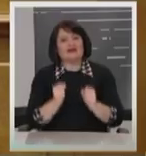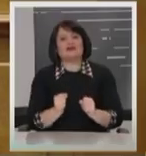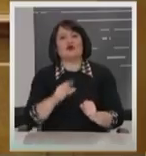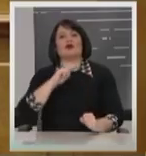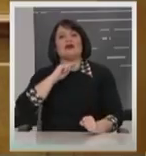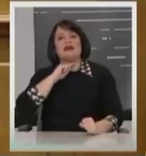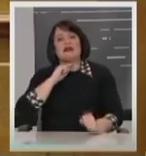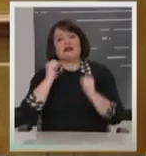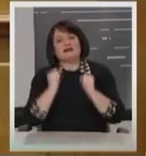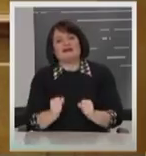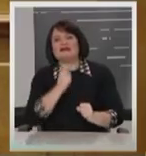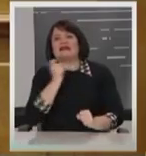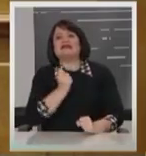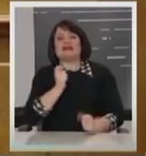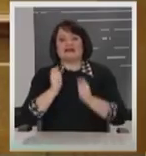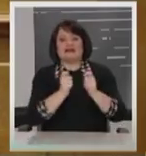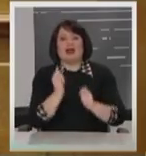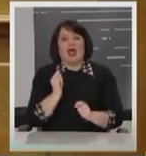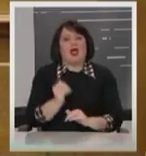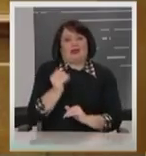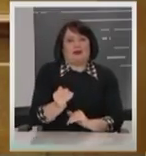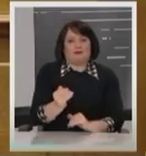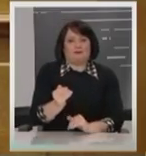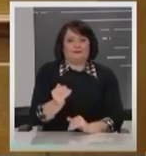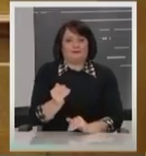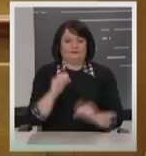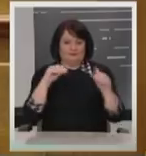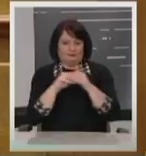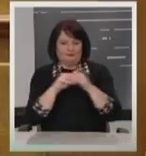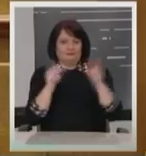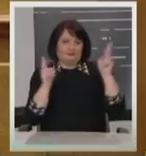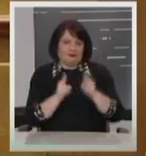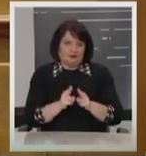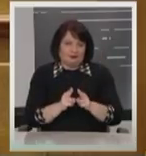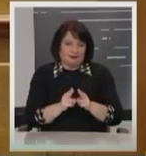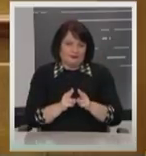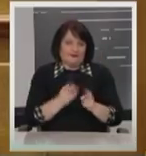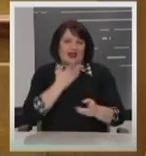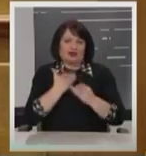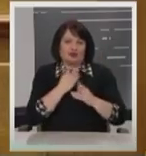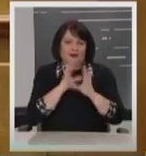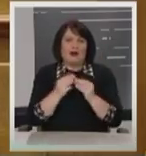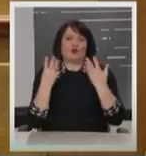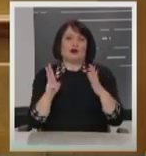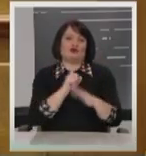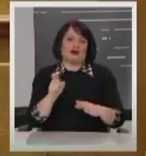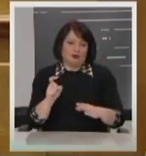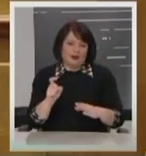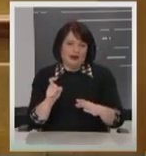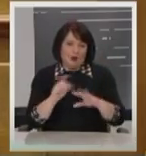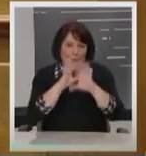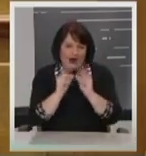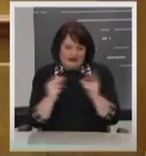επικουρικών συντάξεων. Από τη μείωση επενδυτικών δαπανών κατά 800 εκατομμύρια. Και